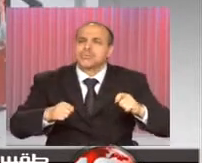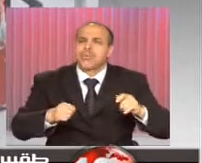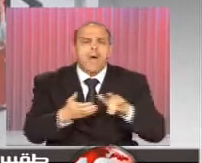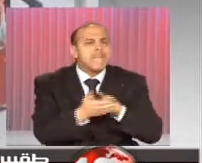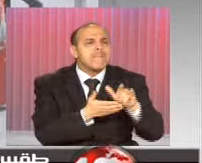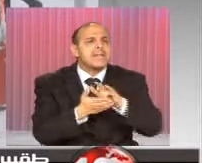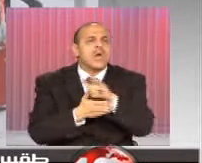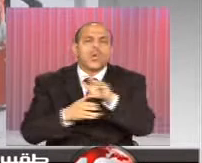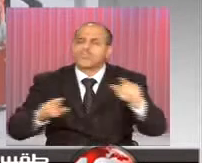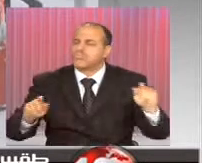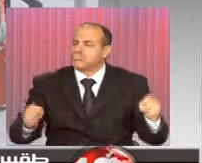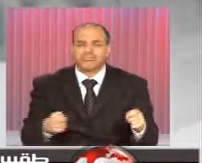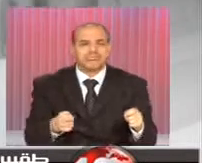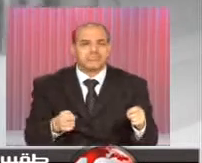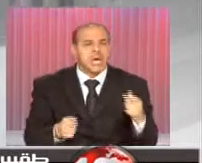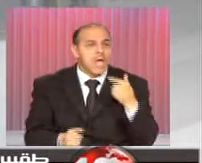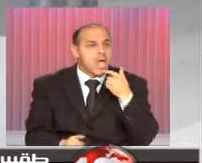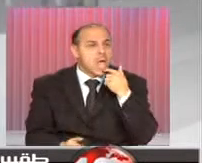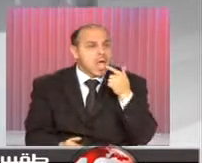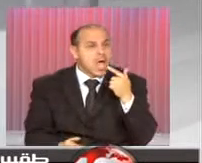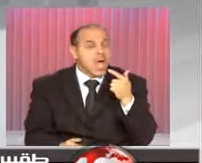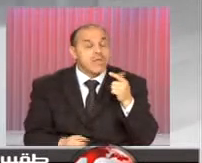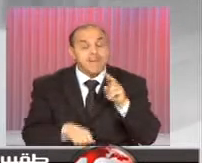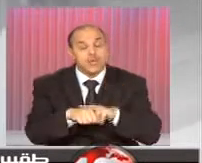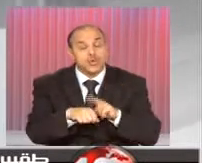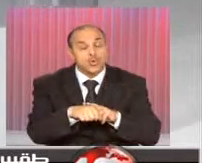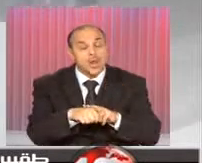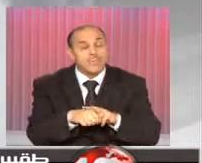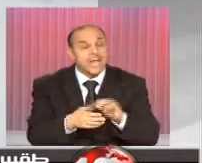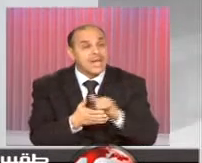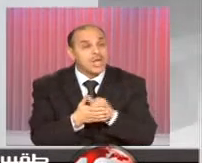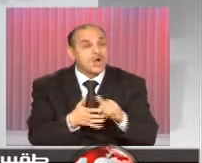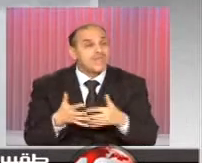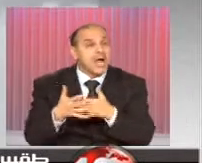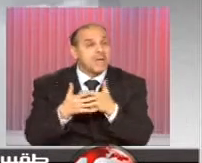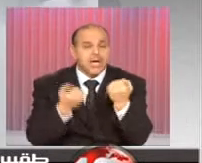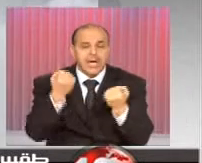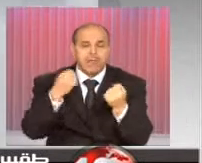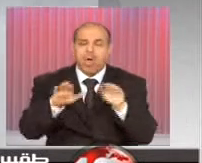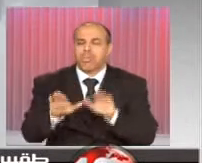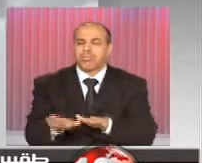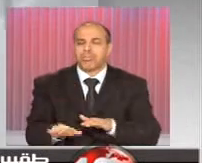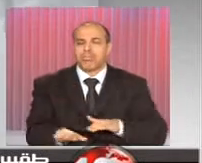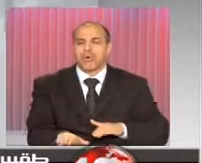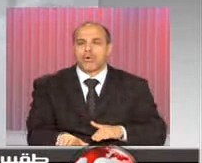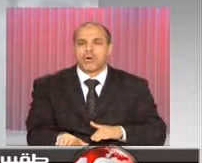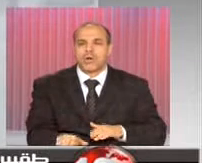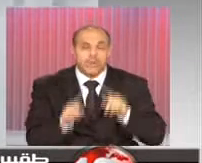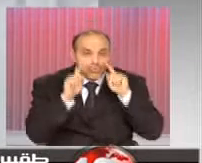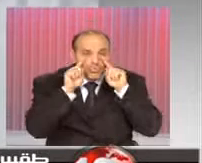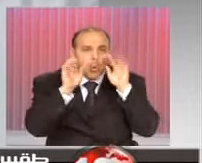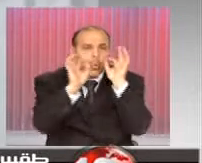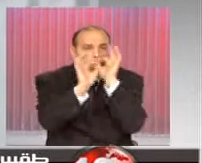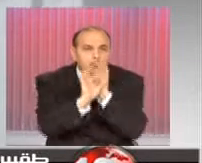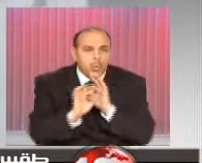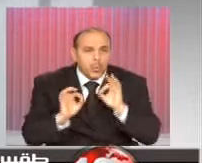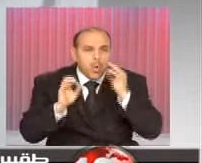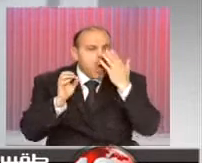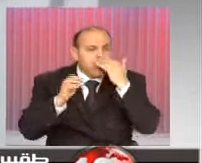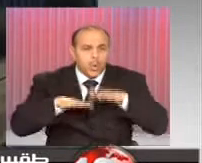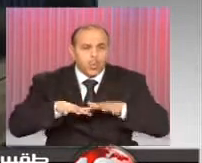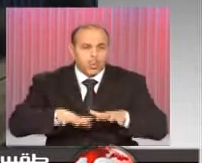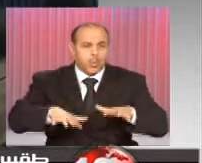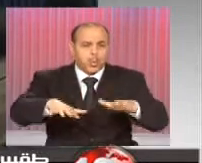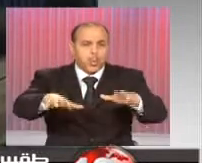الساحل الشرقي. وكان عمدة نيويورك قد أعلن عن حظر حركة السيارات جراء انعدام الرؤية وتراكم الثلوج في